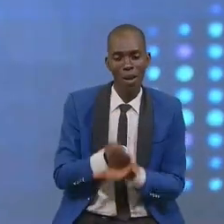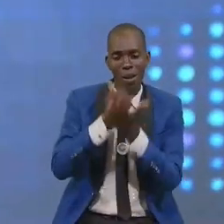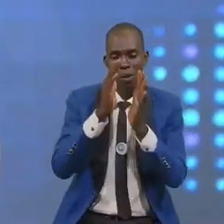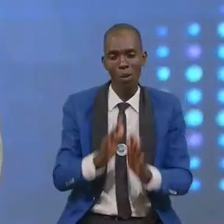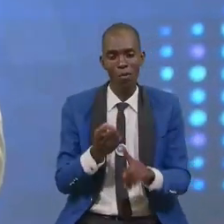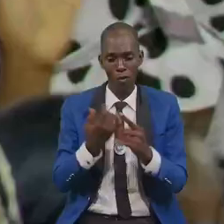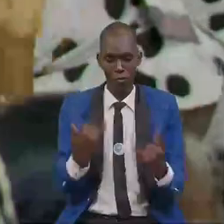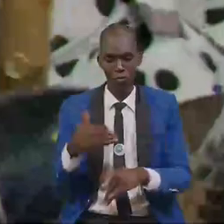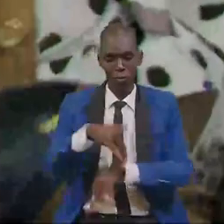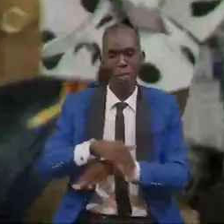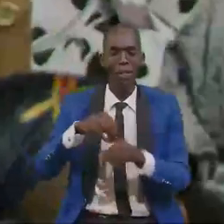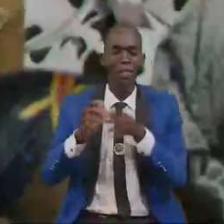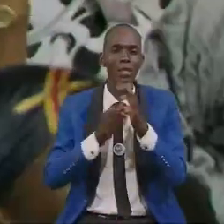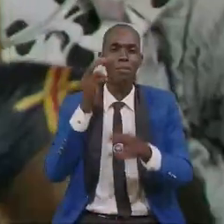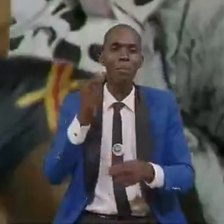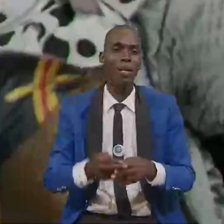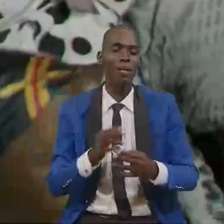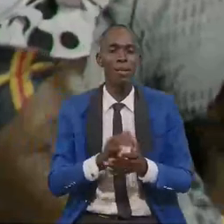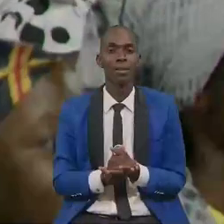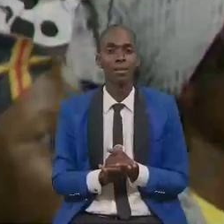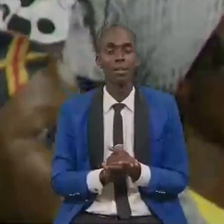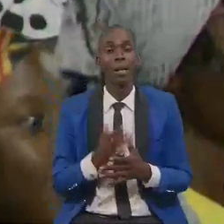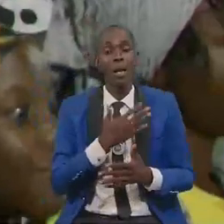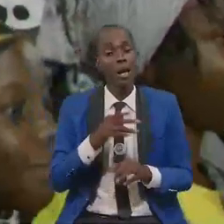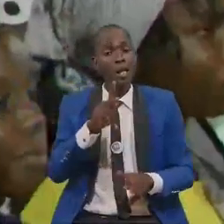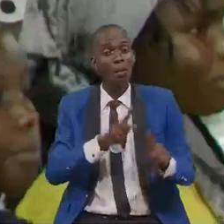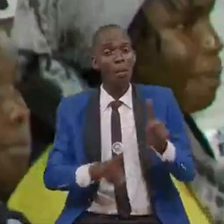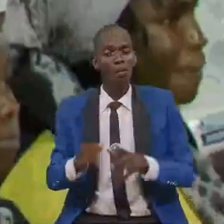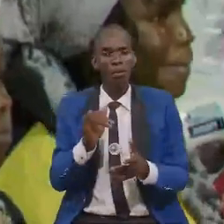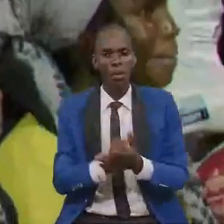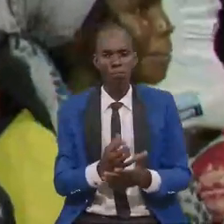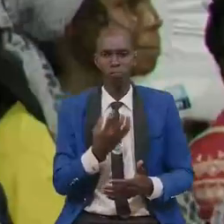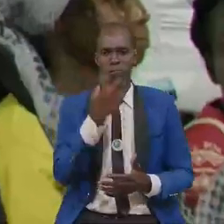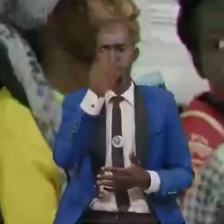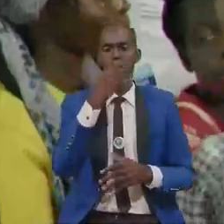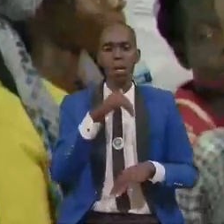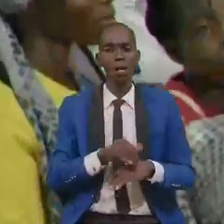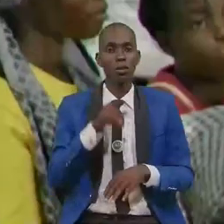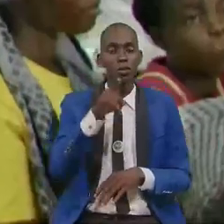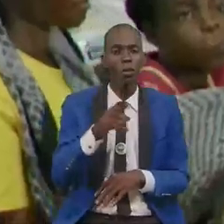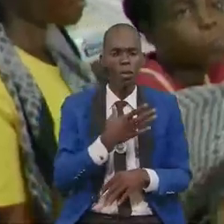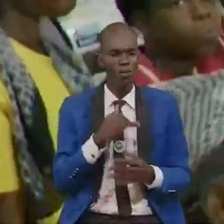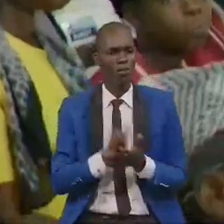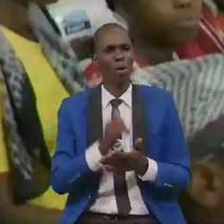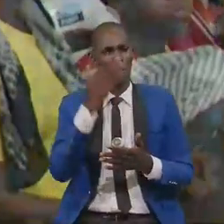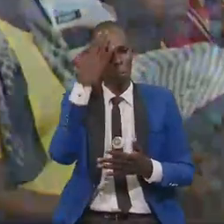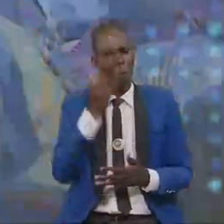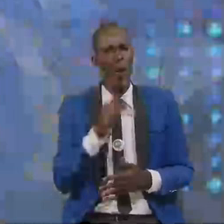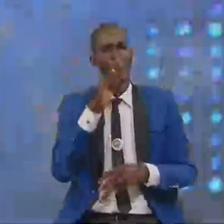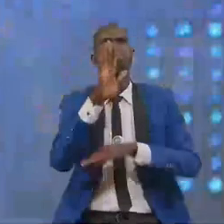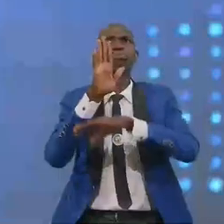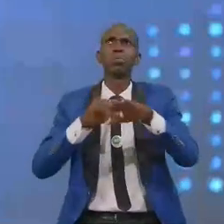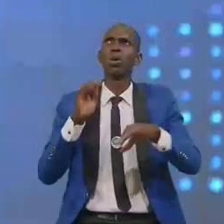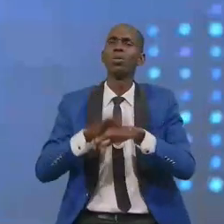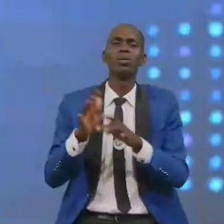ce soir au nom de Jésus et ceux qui renferaient la mine pourquoi que tu veux que Jésus pourquoi